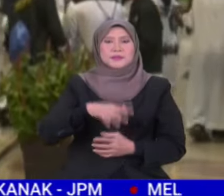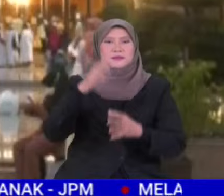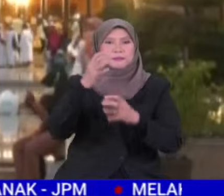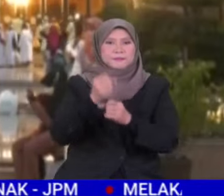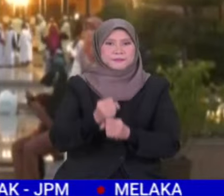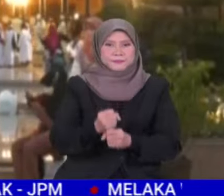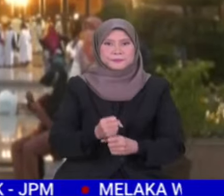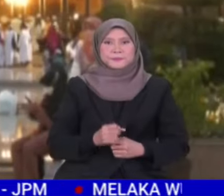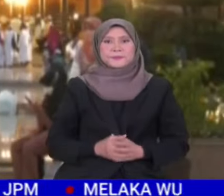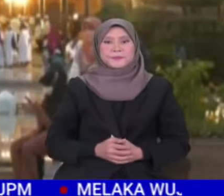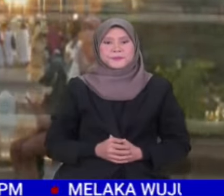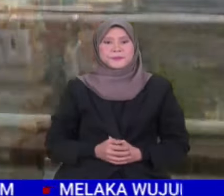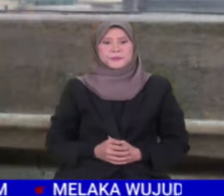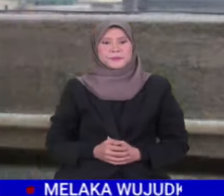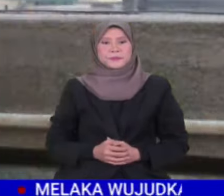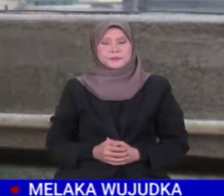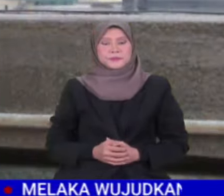Alaihi Wasallam.